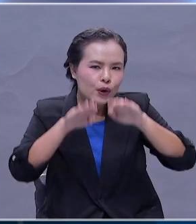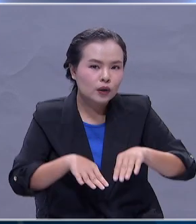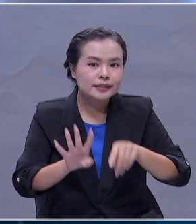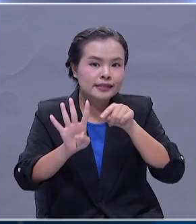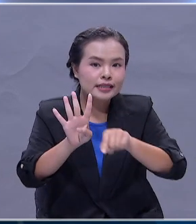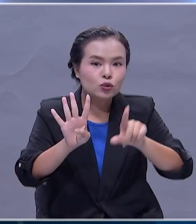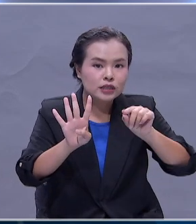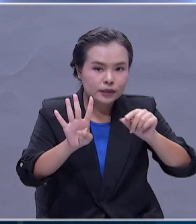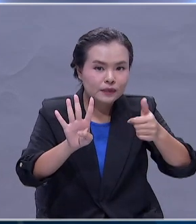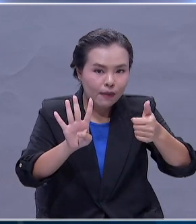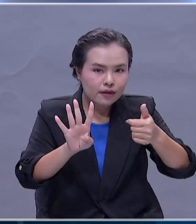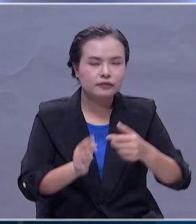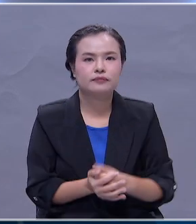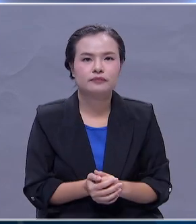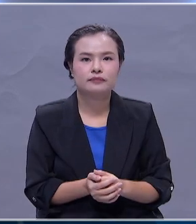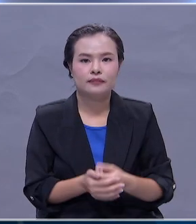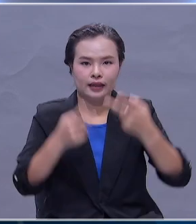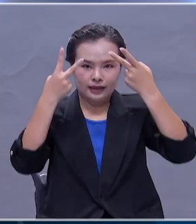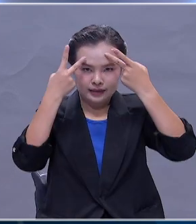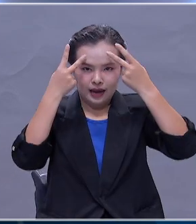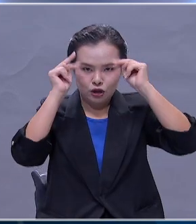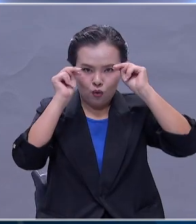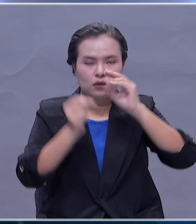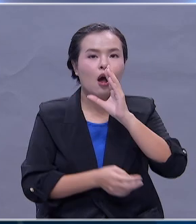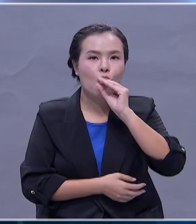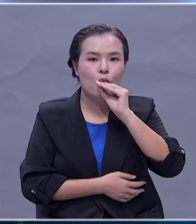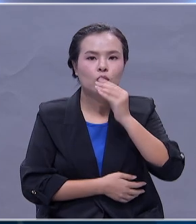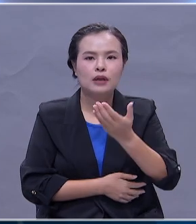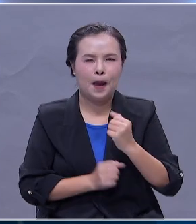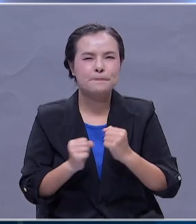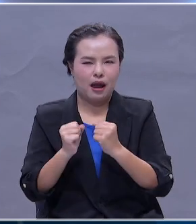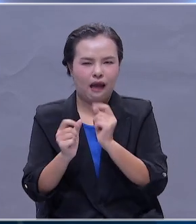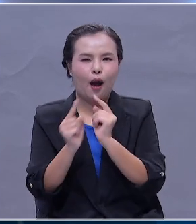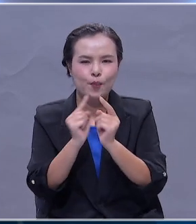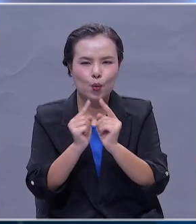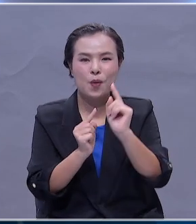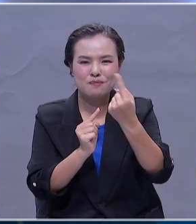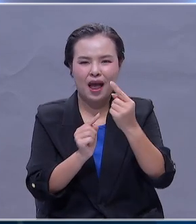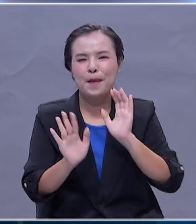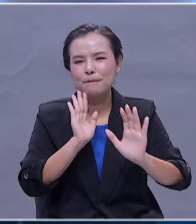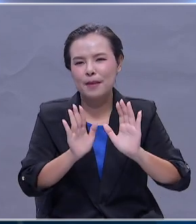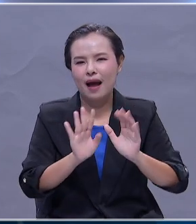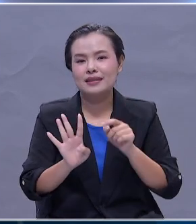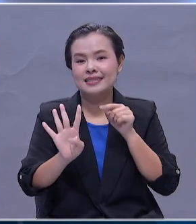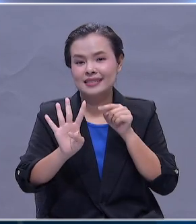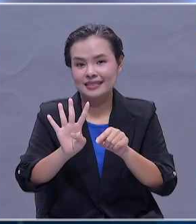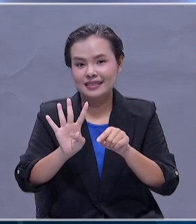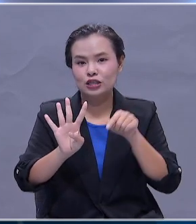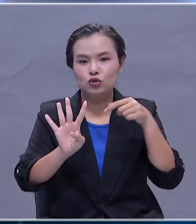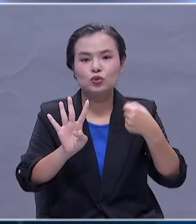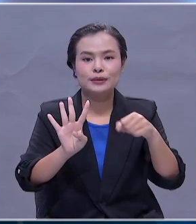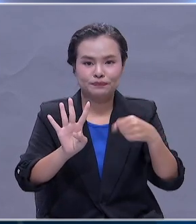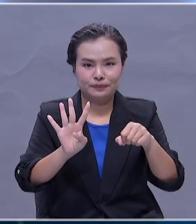สตางค์ได้มยล่าสุดก็เป็นท่านนายกออกมาพูดนะคะว่าจะพยายามคุยกันแล้วจะให้ได้ประมาณสัก 4บาท 10